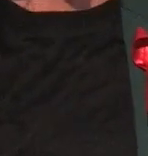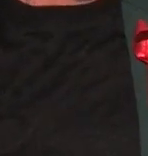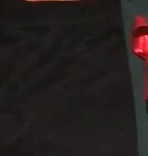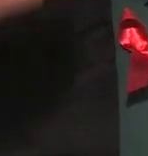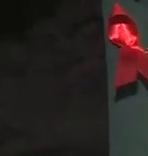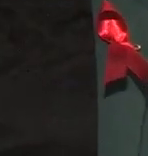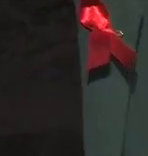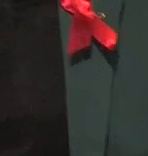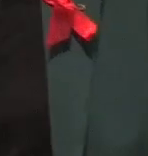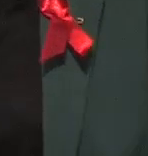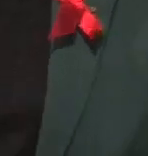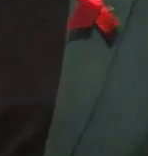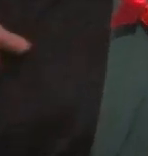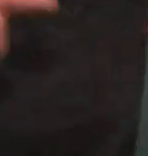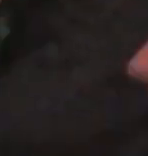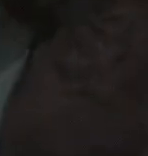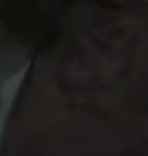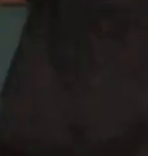zusammen.